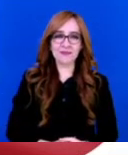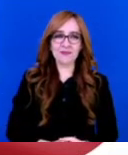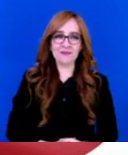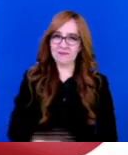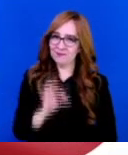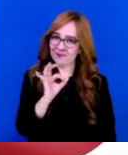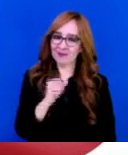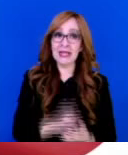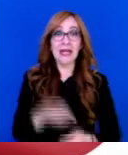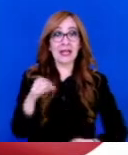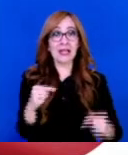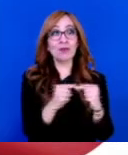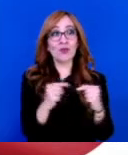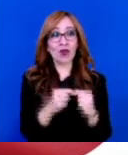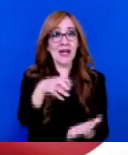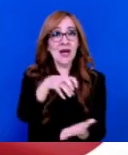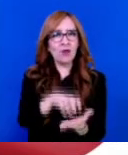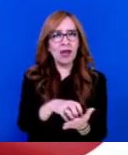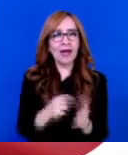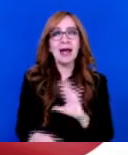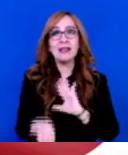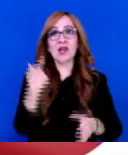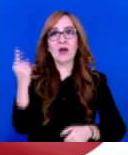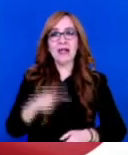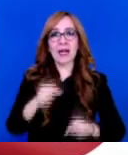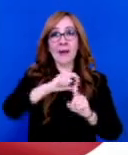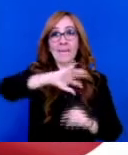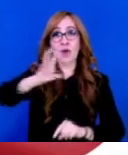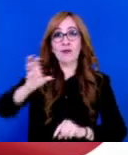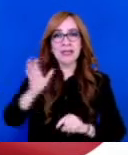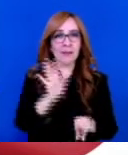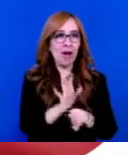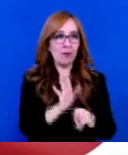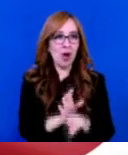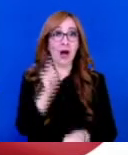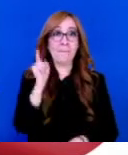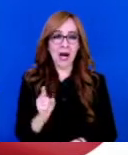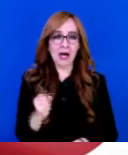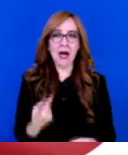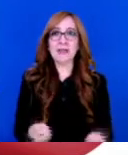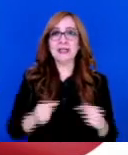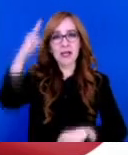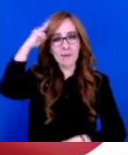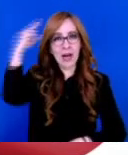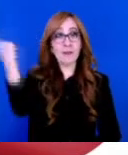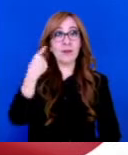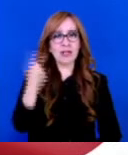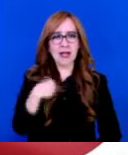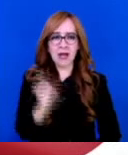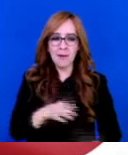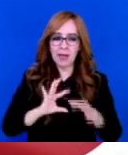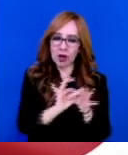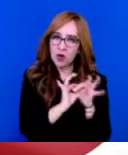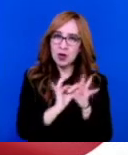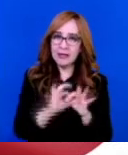Baik, karena ini berkaitan dengan wilayah terluar dari Provinsi Papua, maka sebagai kepala pemerintahan kami akan berkoordinasi